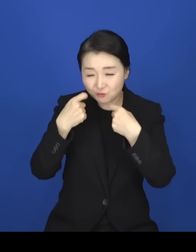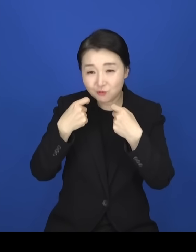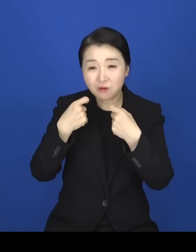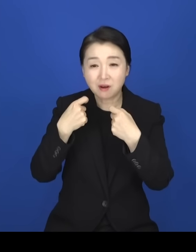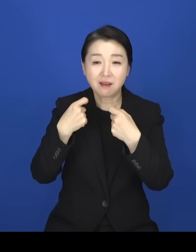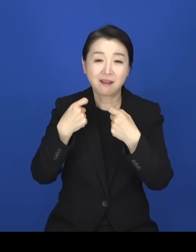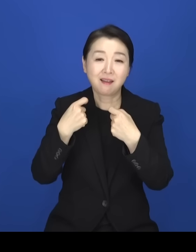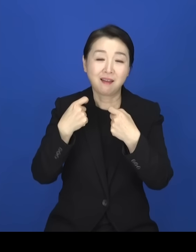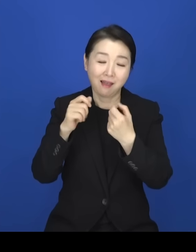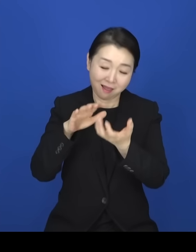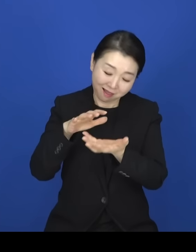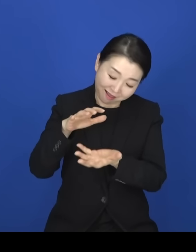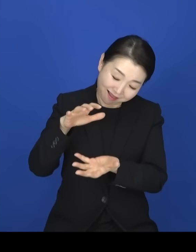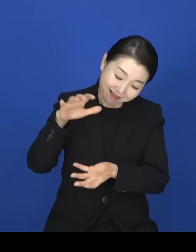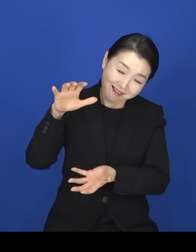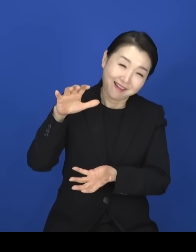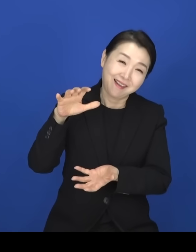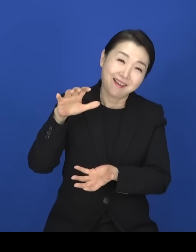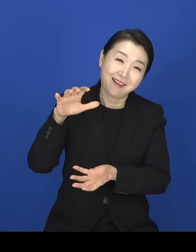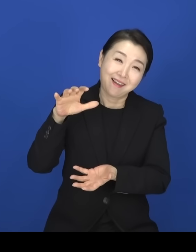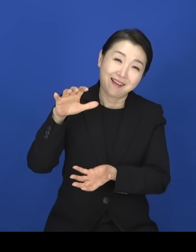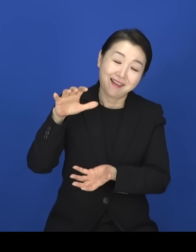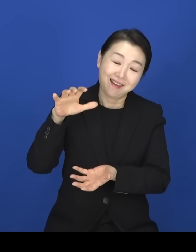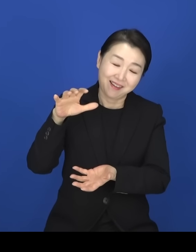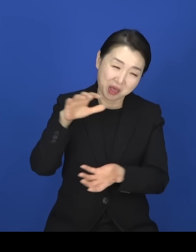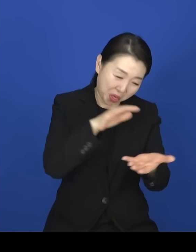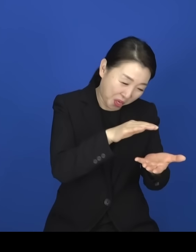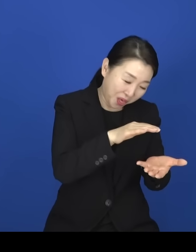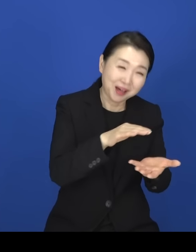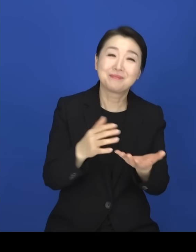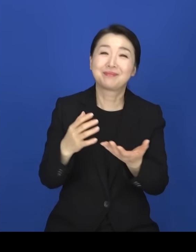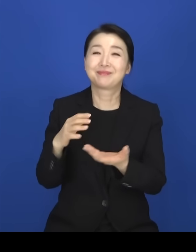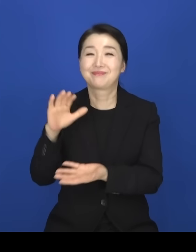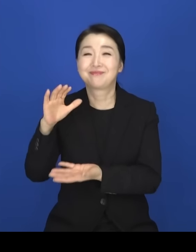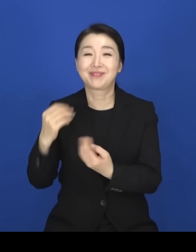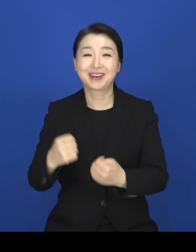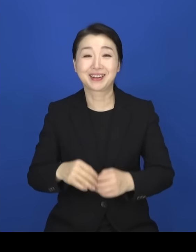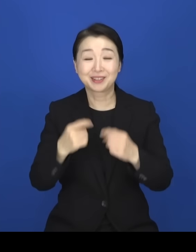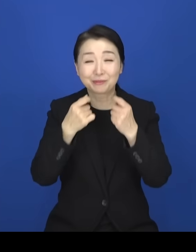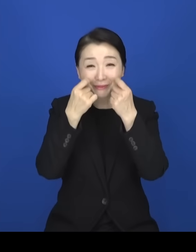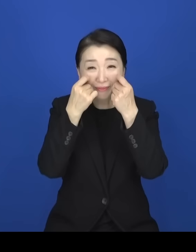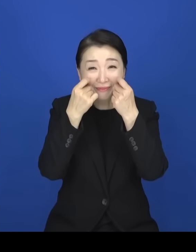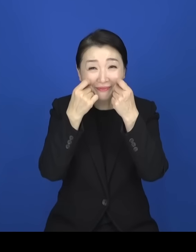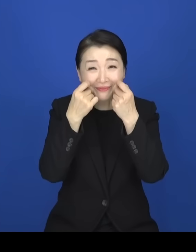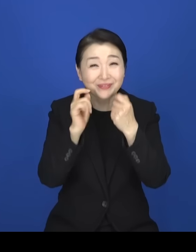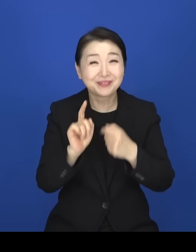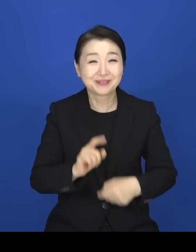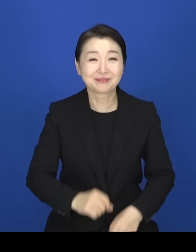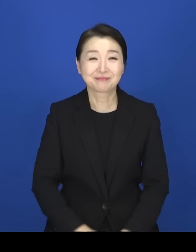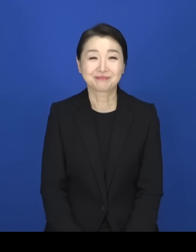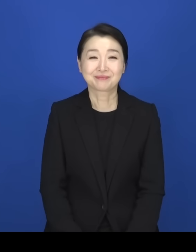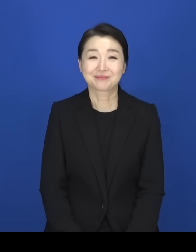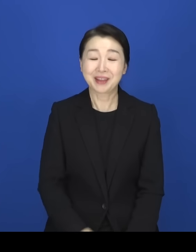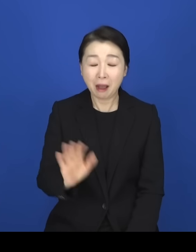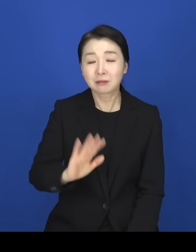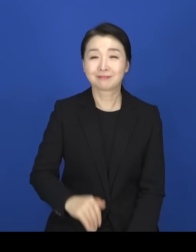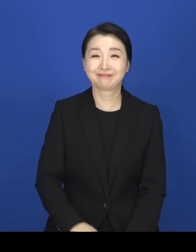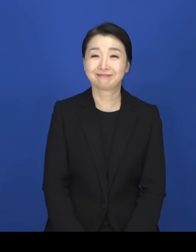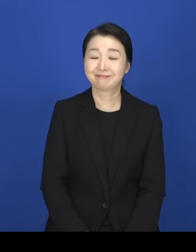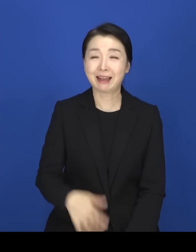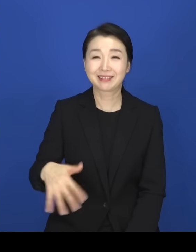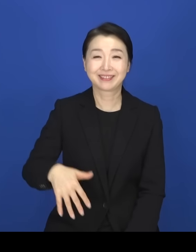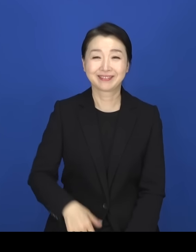눈물이 더 많은 것 같습니다. 지금 또 눈이 촉촉해졌어요. 아유. 아직